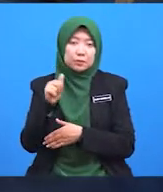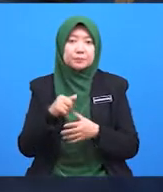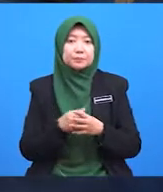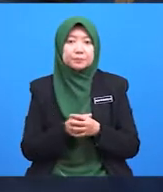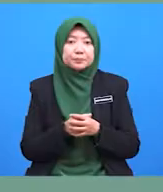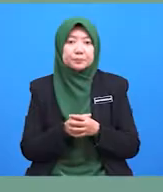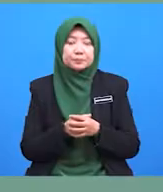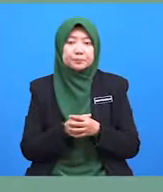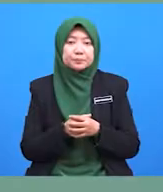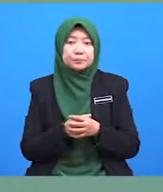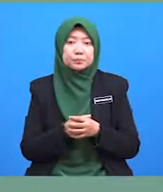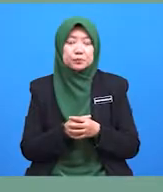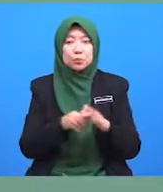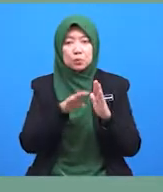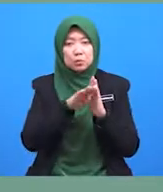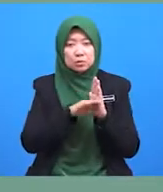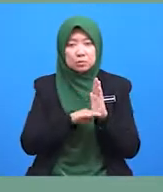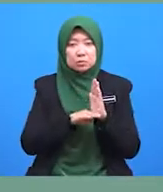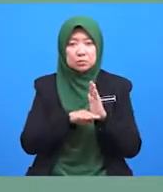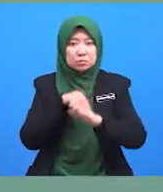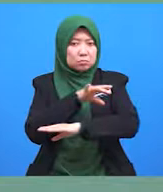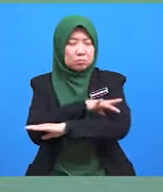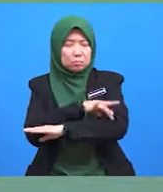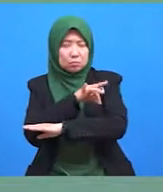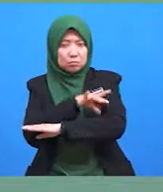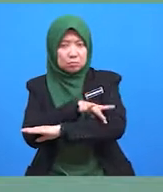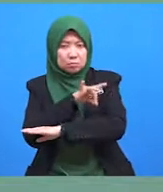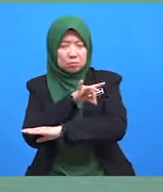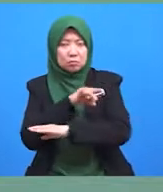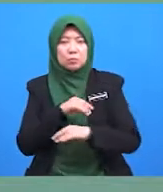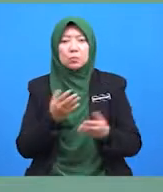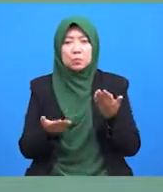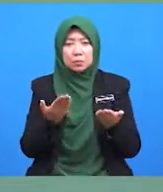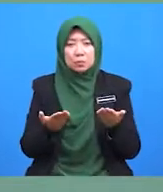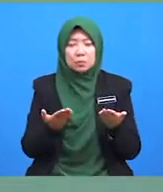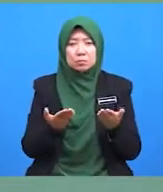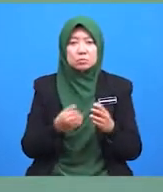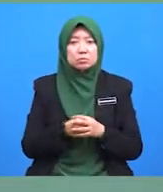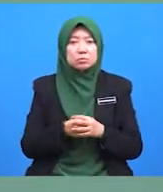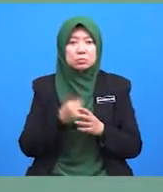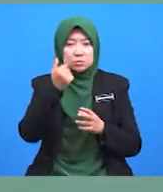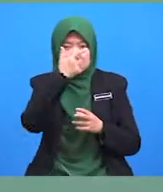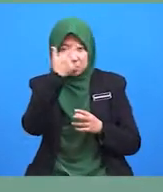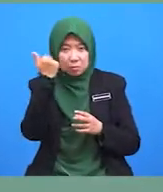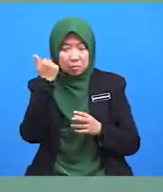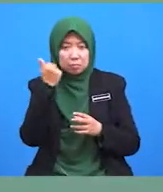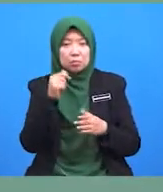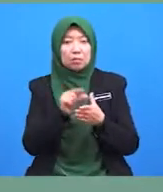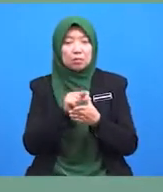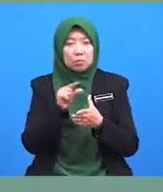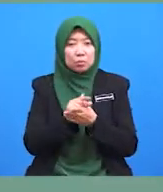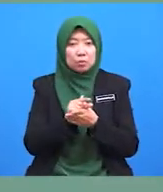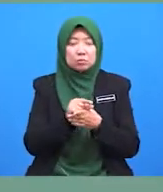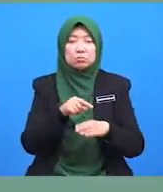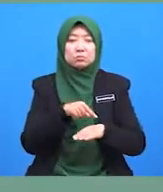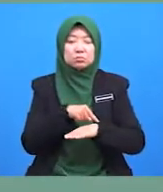galvanik ialah kurangnya sensitiviti kulit yang mungkin disebabkan oleh gangguan saraf, luka,